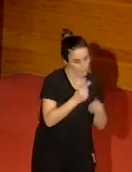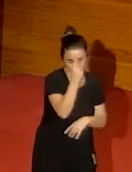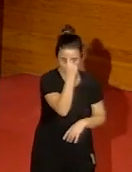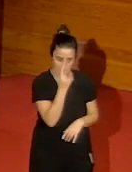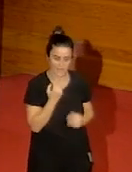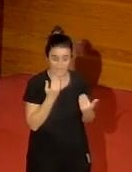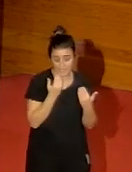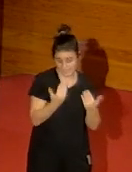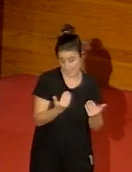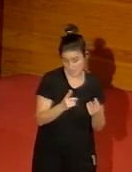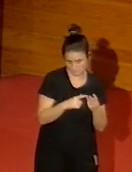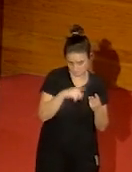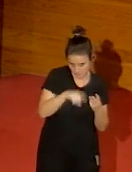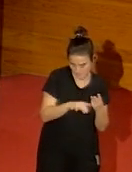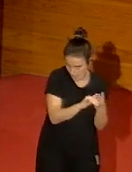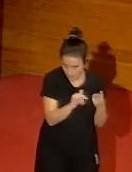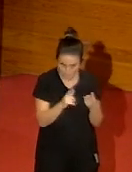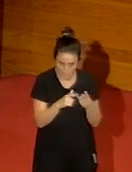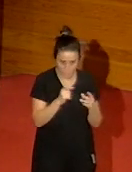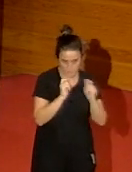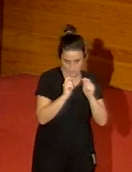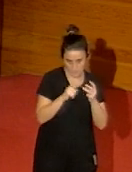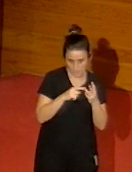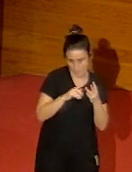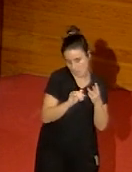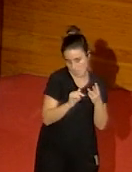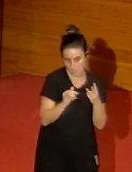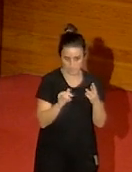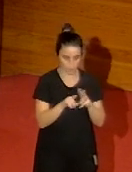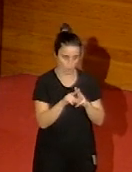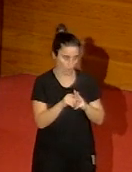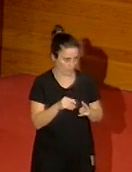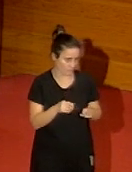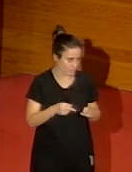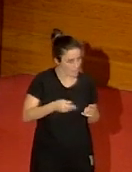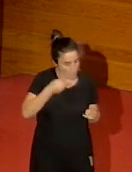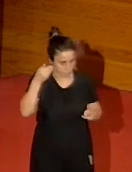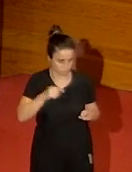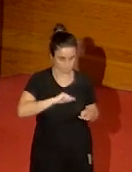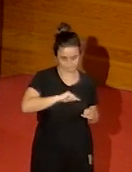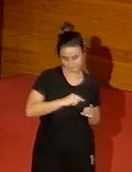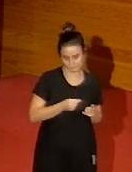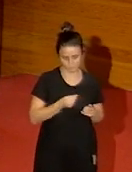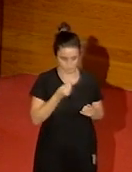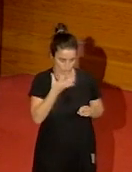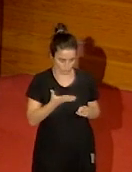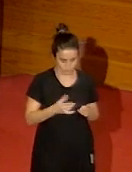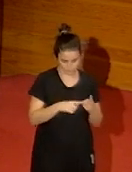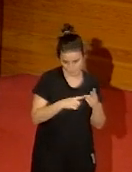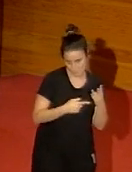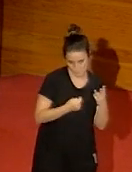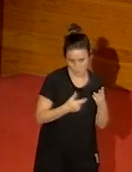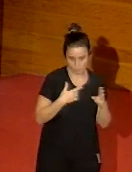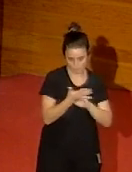Eta hori badago, ezin da ukatu kazetaritzan hori badagoela, ez? Izarra, egoa ere oso importantea da, hortaz asko luz eta zabal hitz